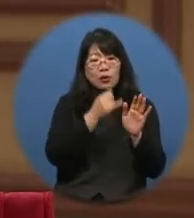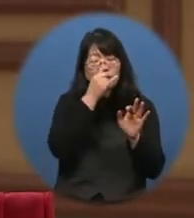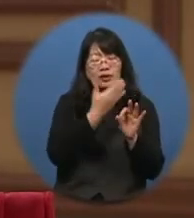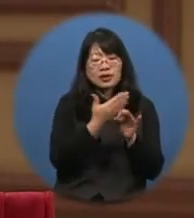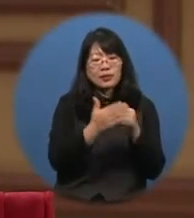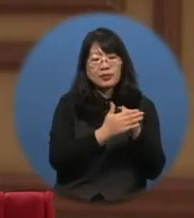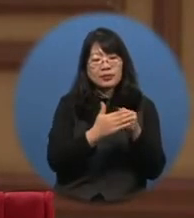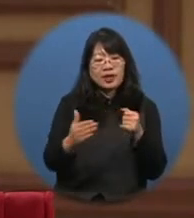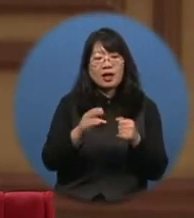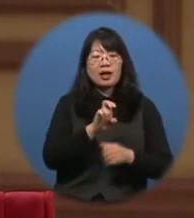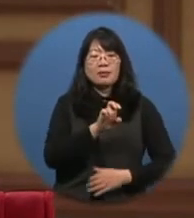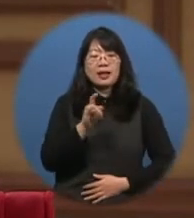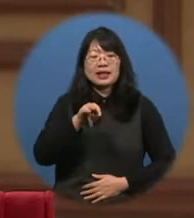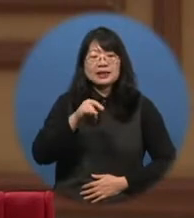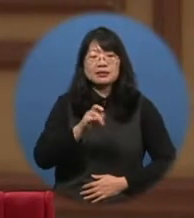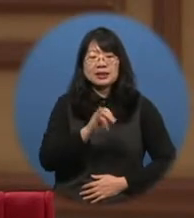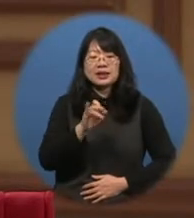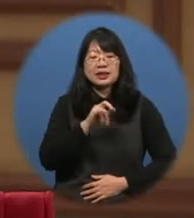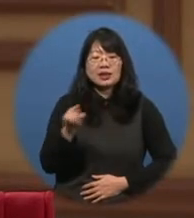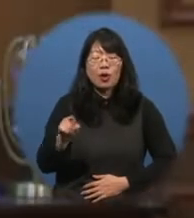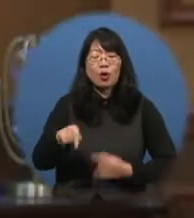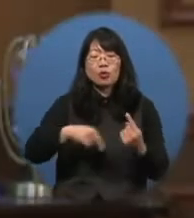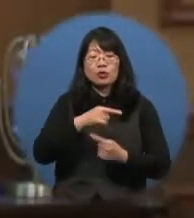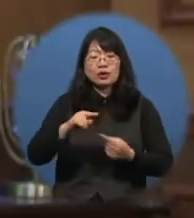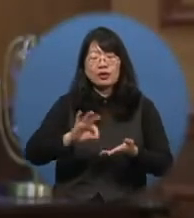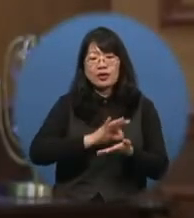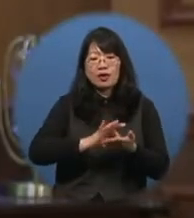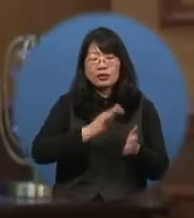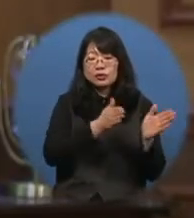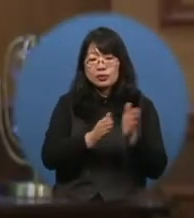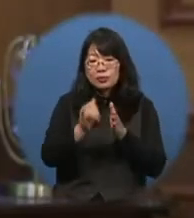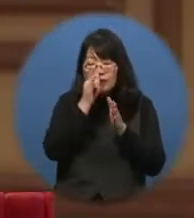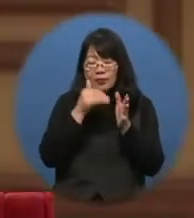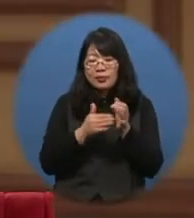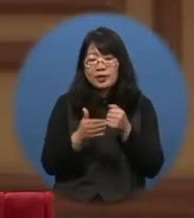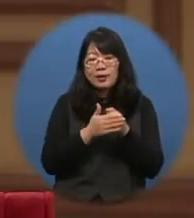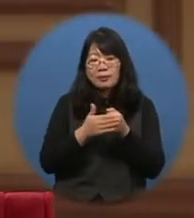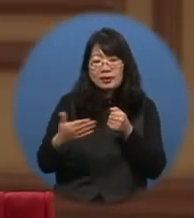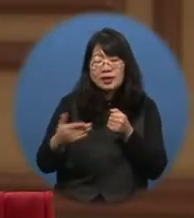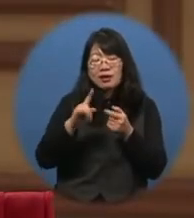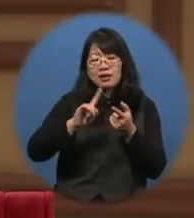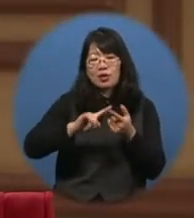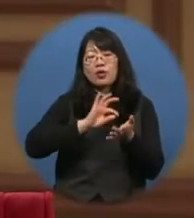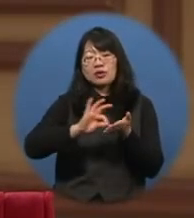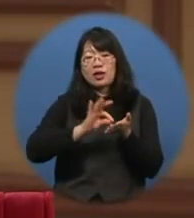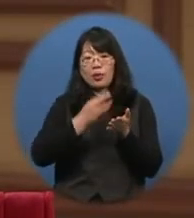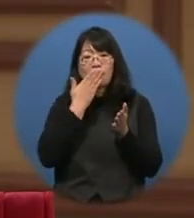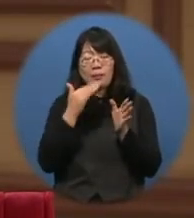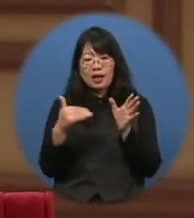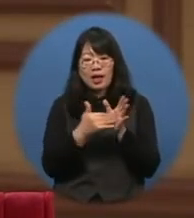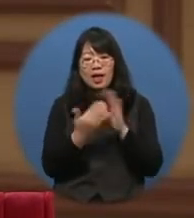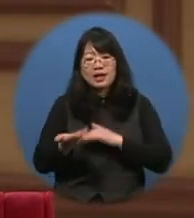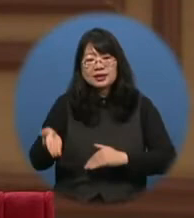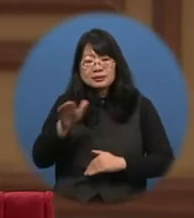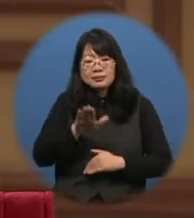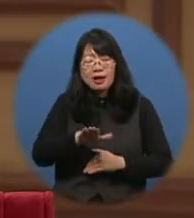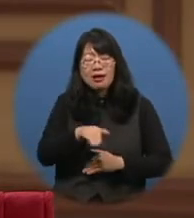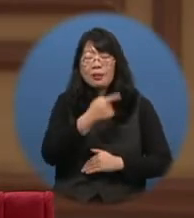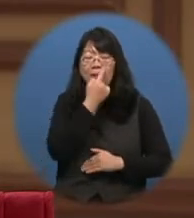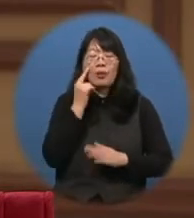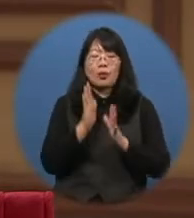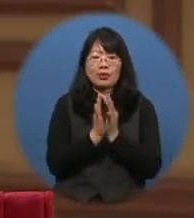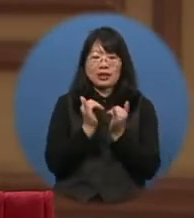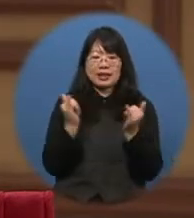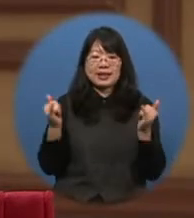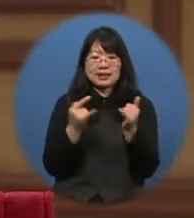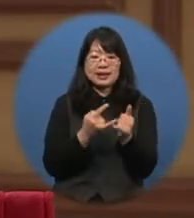있으니까 또 매스미디어의 그 운영 재원이 마련되고 네, 네. 그래서 매스미디어를 이용할 수 있고 하지만 이제